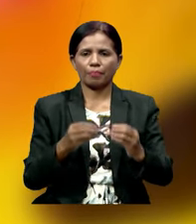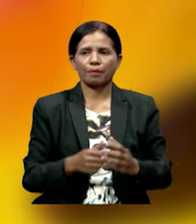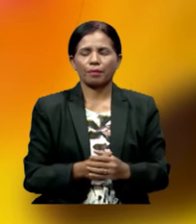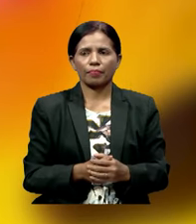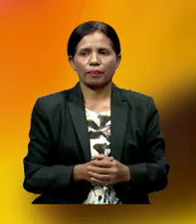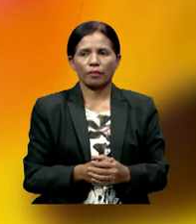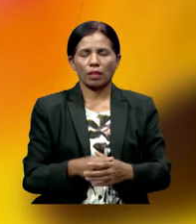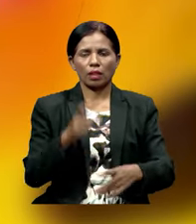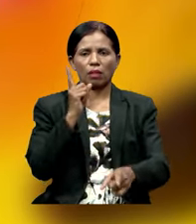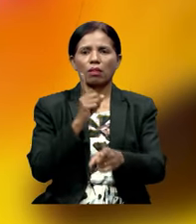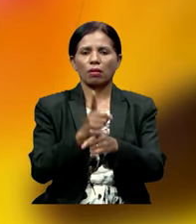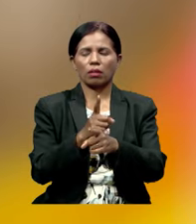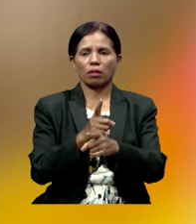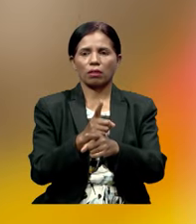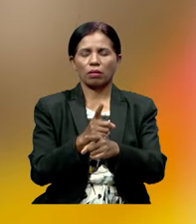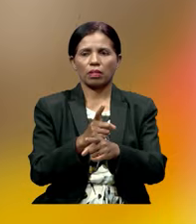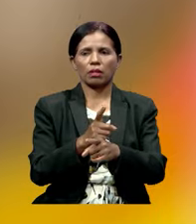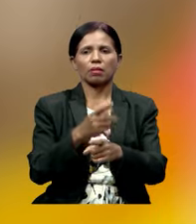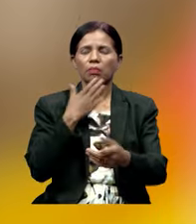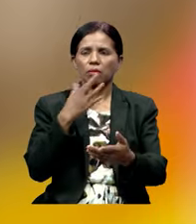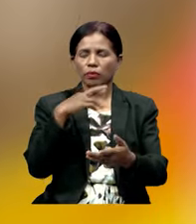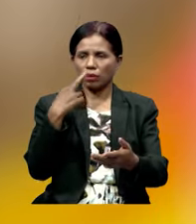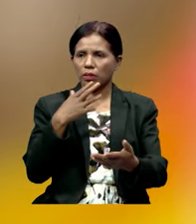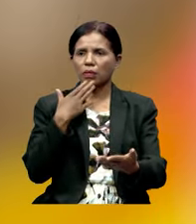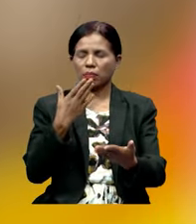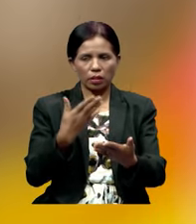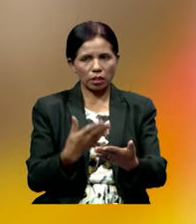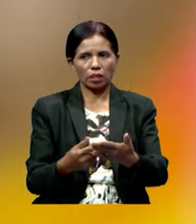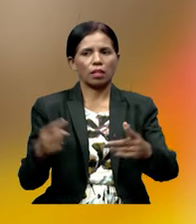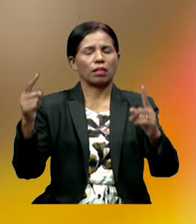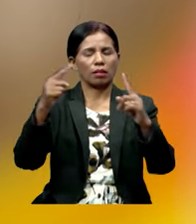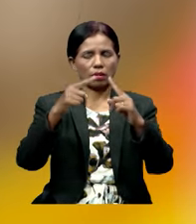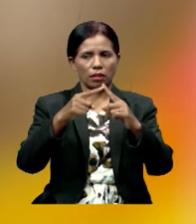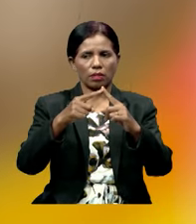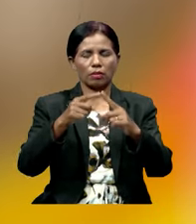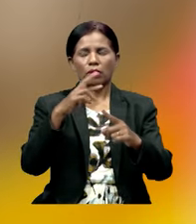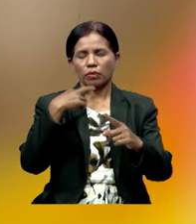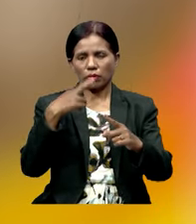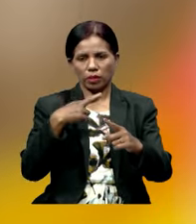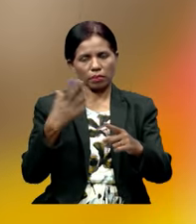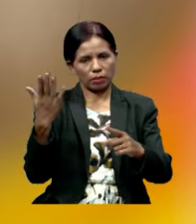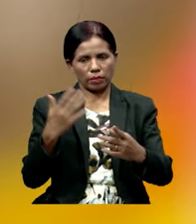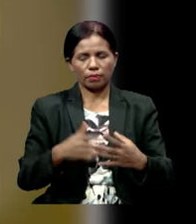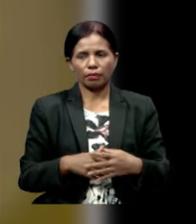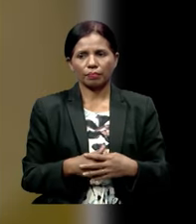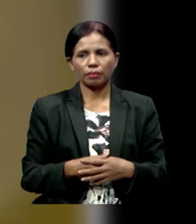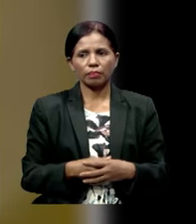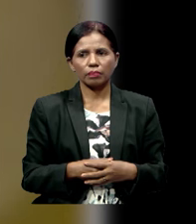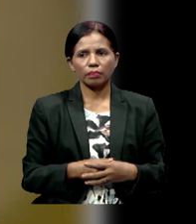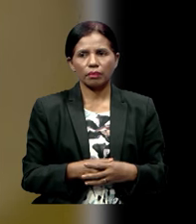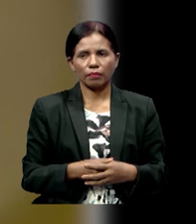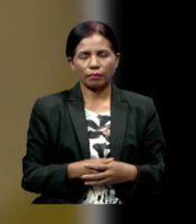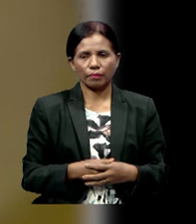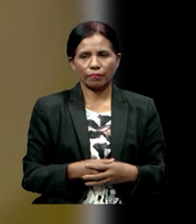defini lolos conava qualidade ba ia a produtul ne rasi por ne quando va